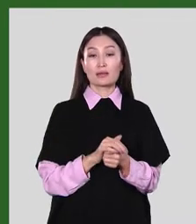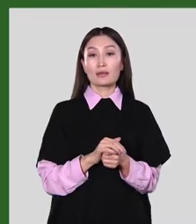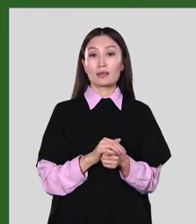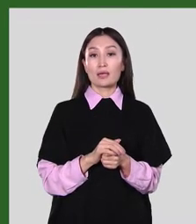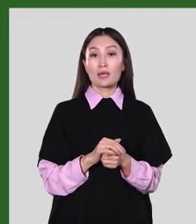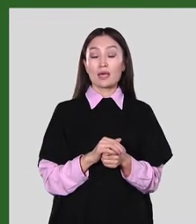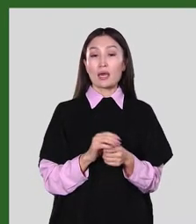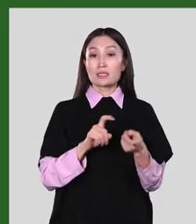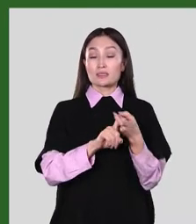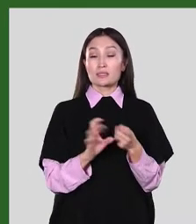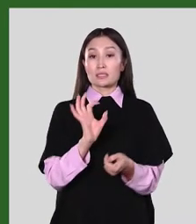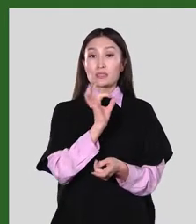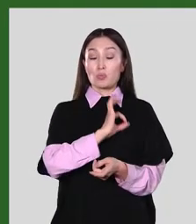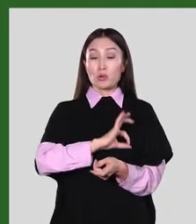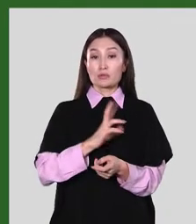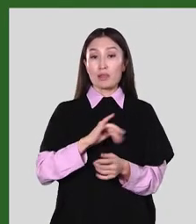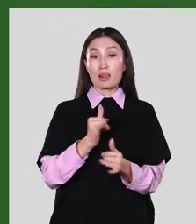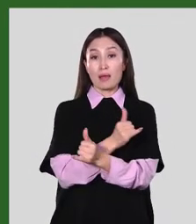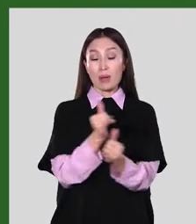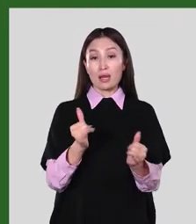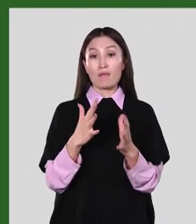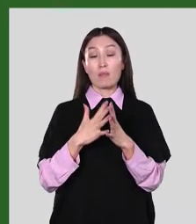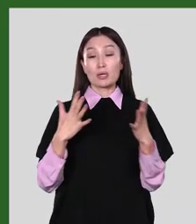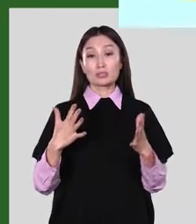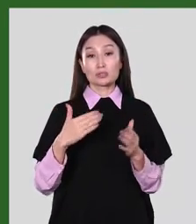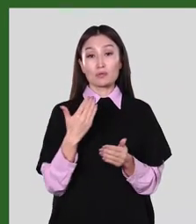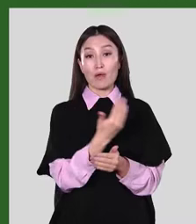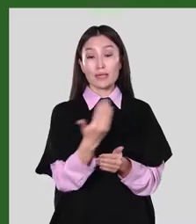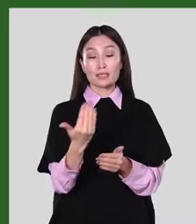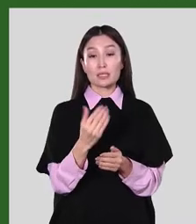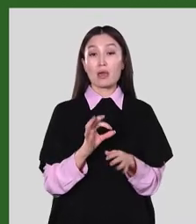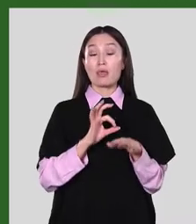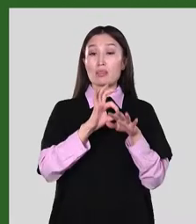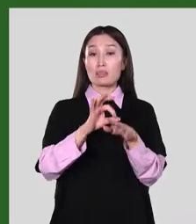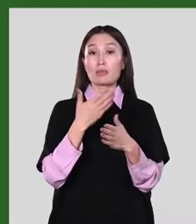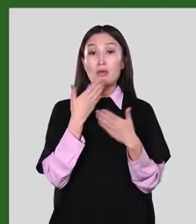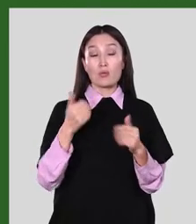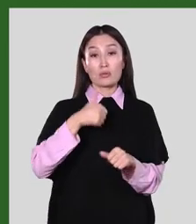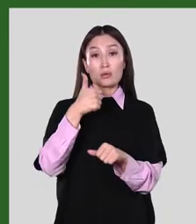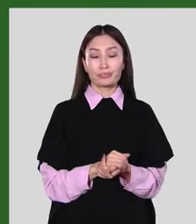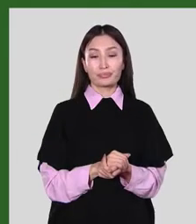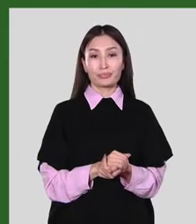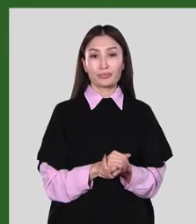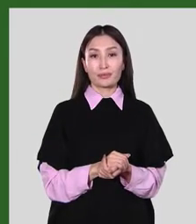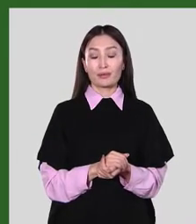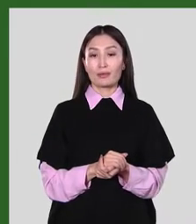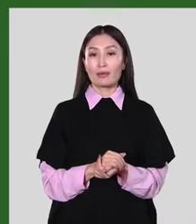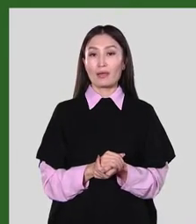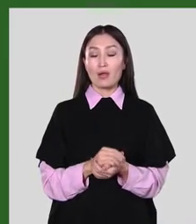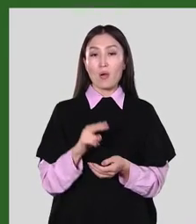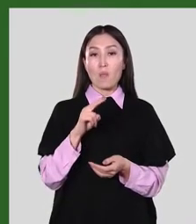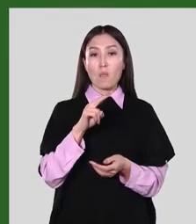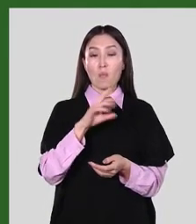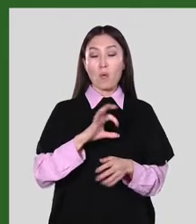size с использованием для полива большинство из них не доходит до главной реки протекающая по